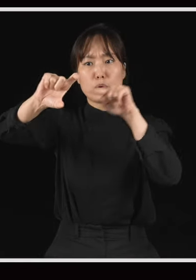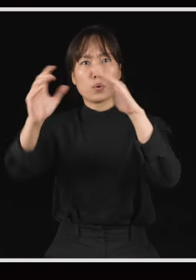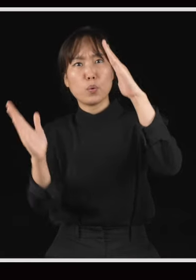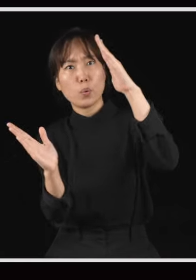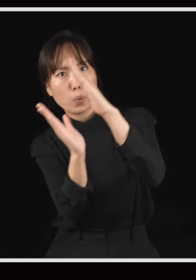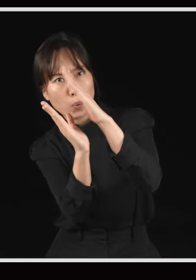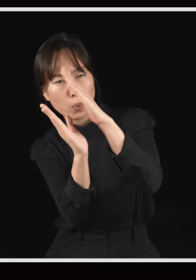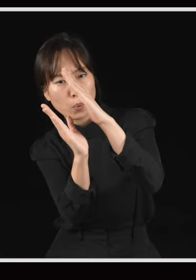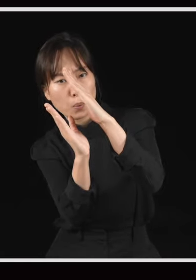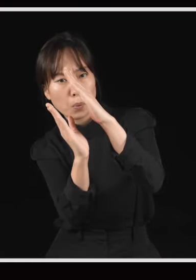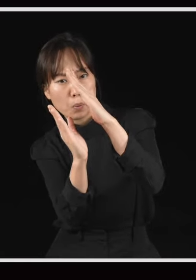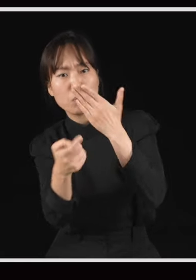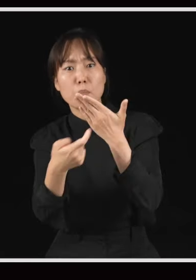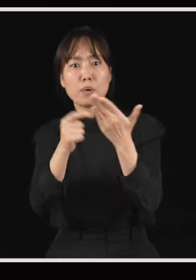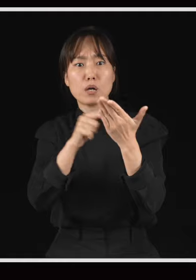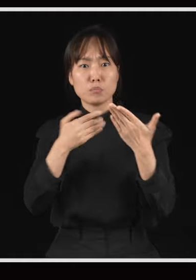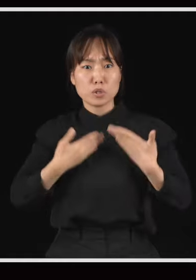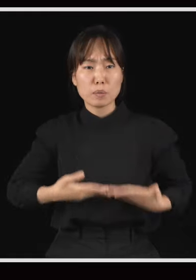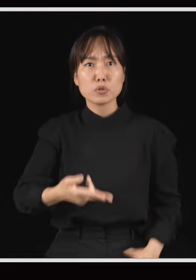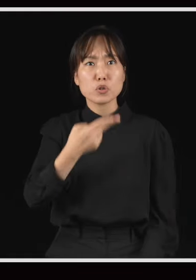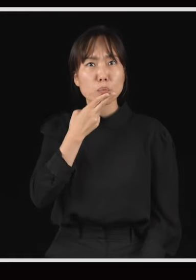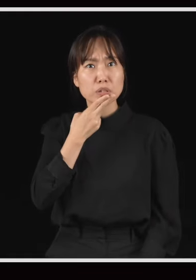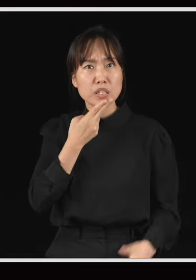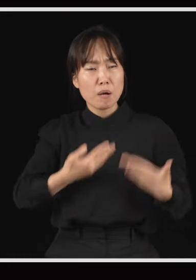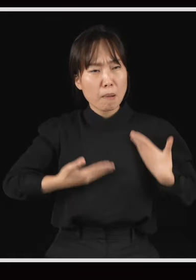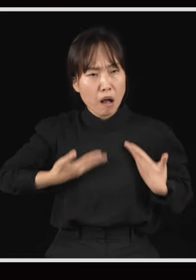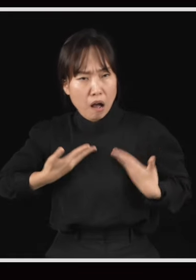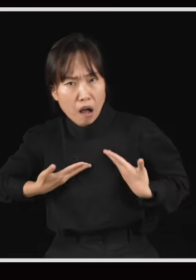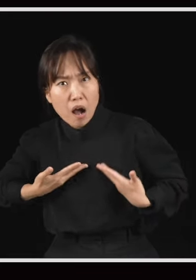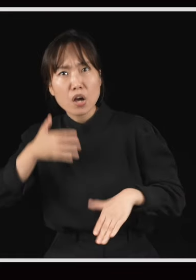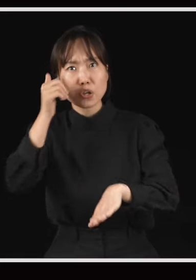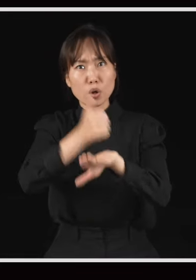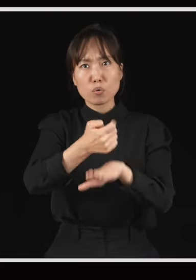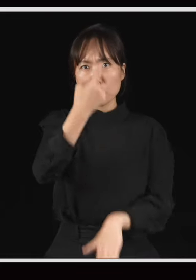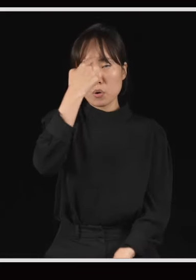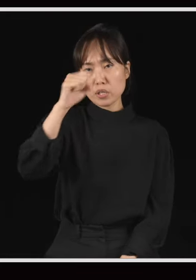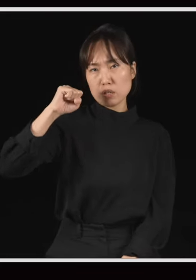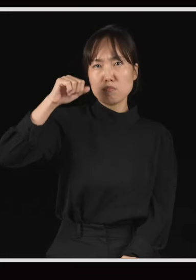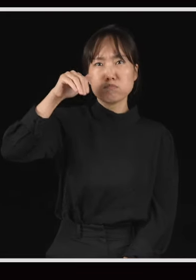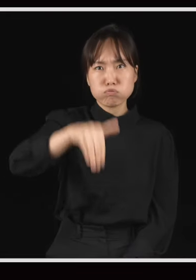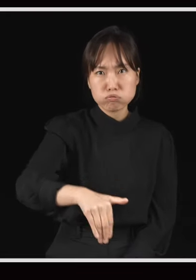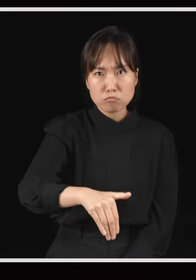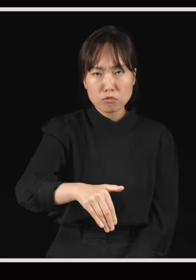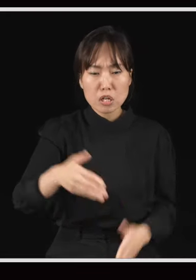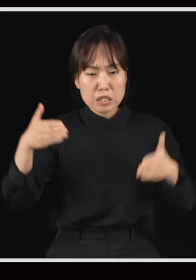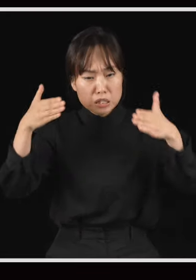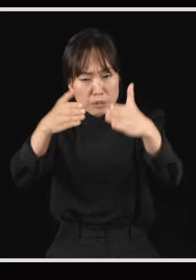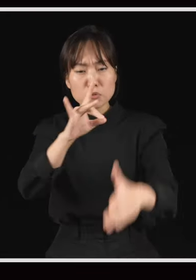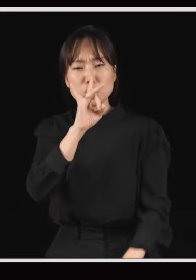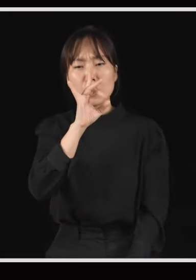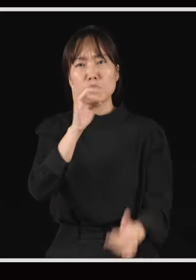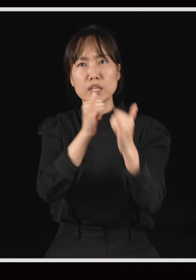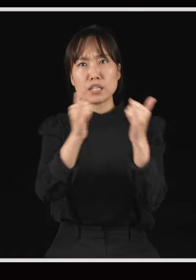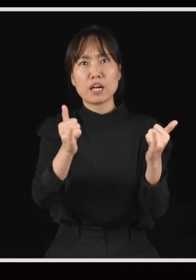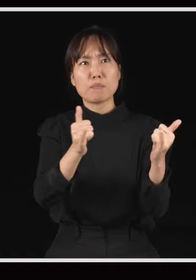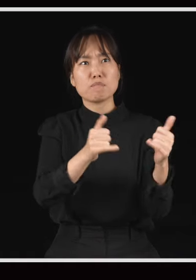마음 챙김되지 않은 상태로 내가 ADHD처럼 되고 전두엽 기능이 떨어져서, 그렇기 때문에 몰입을 못하는 사람이 늘고